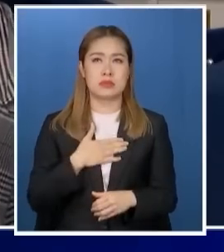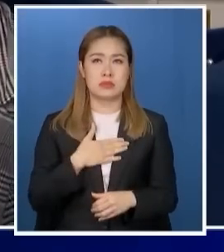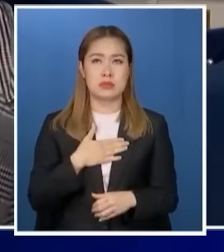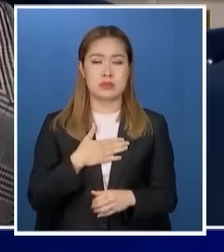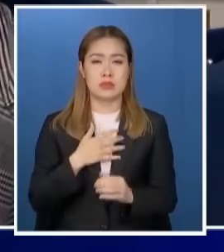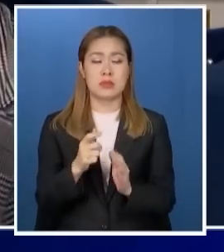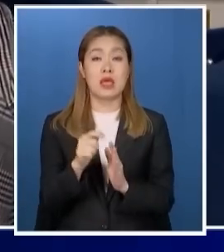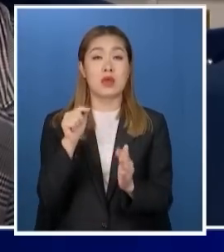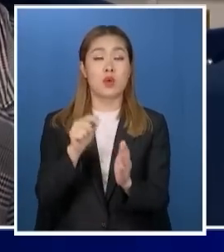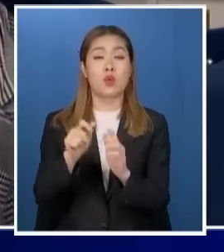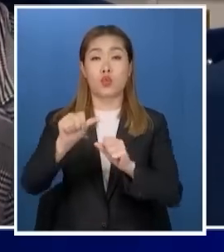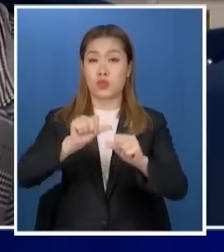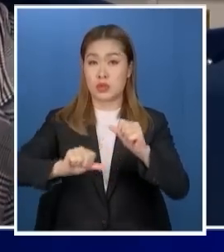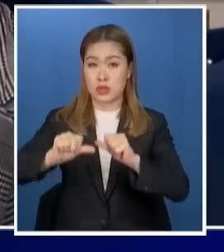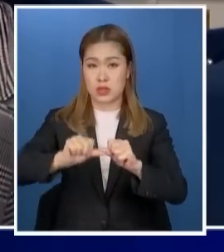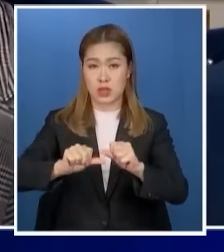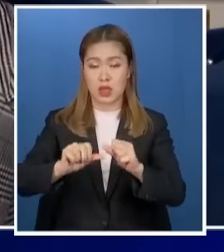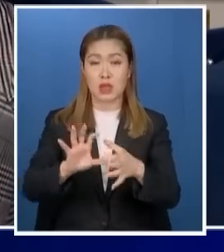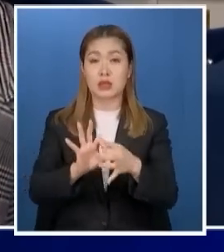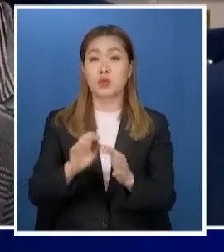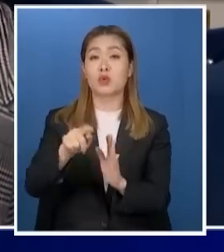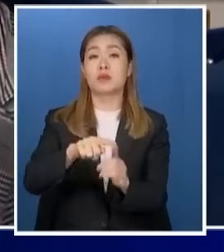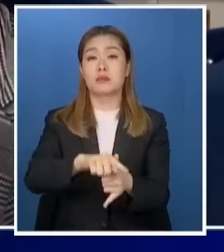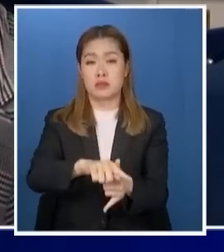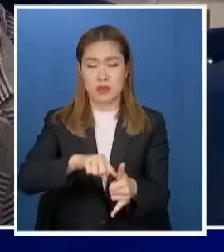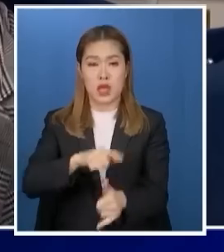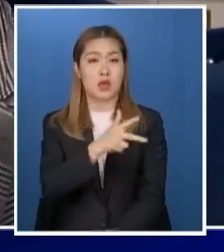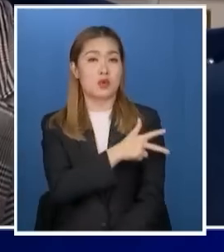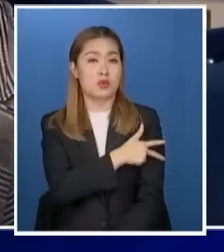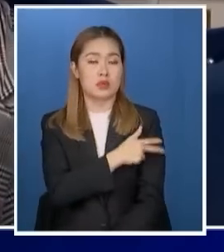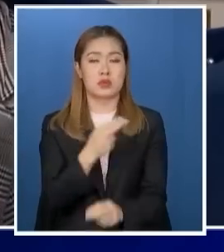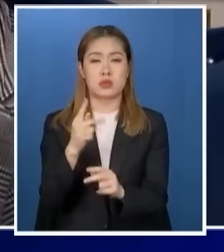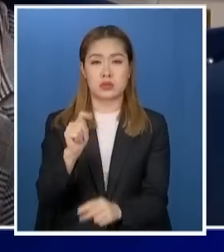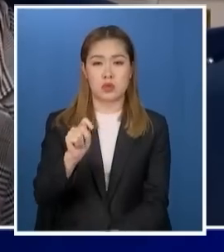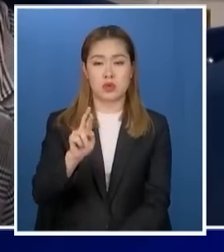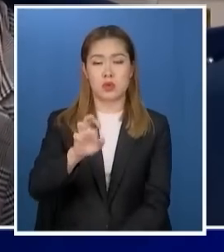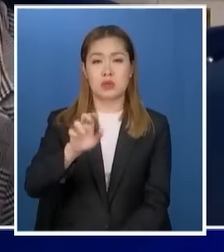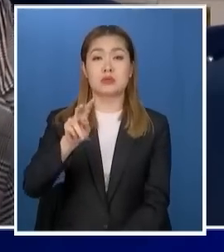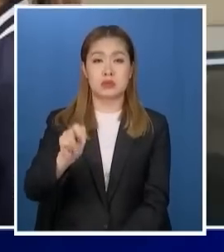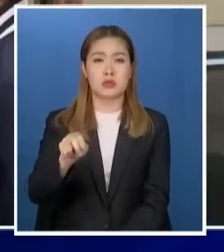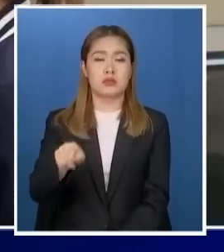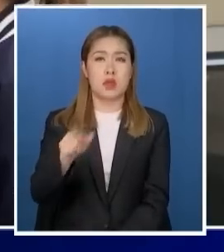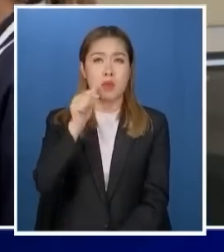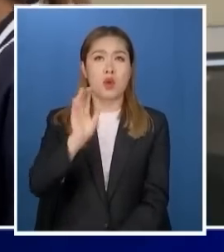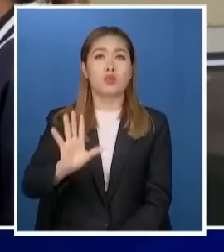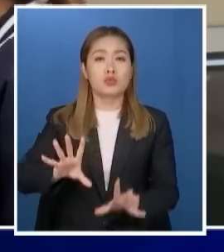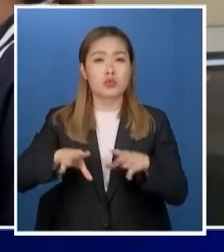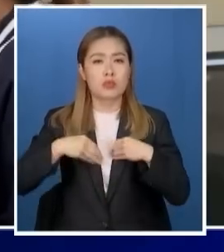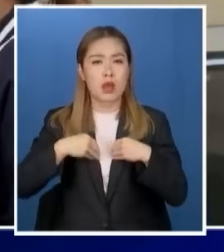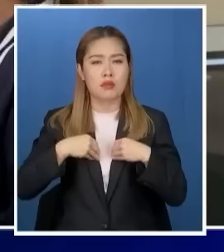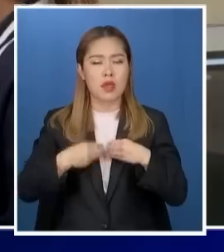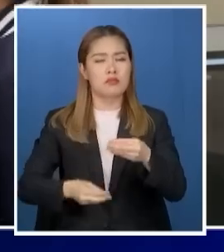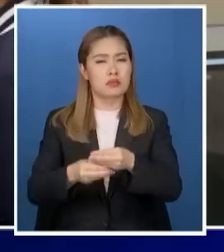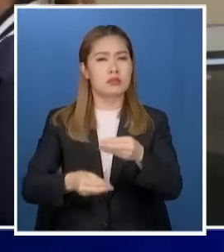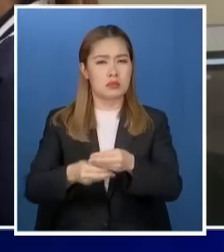อาชญาวิทยาบ้างดร.ตรินบอกเหมือนกันนะคำรับสารภาพของนิ่มของแม่เด็กอาจจะมีการ